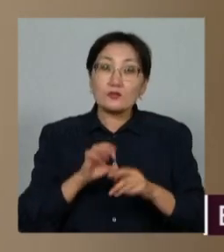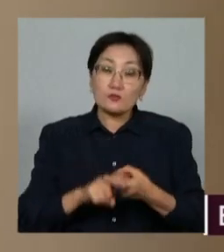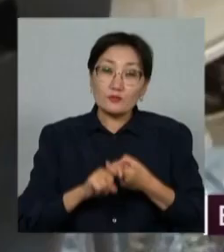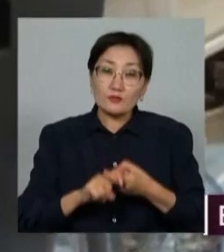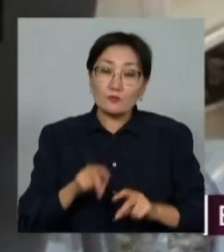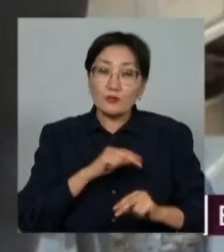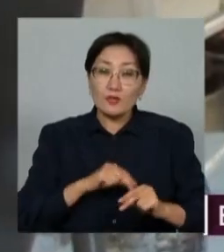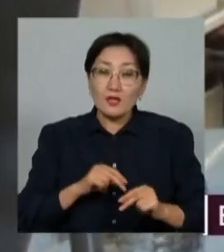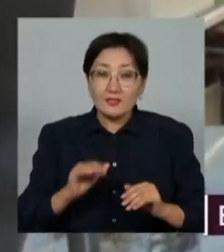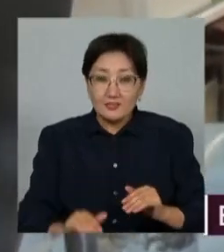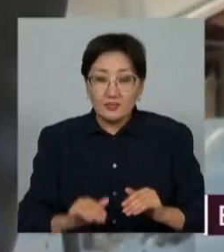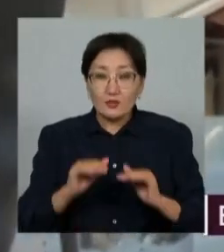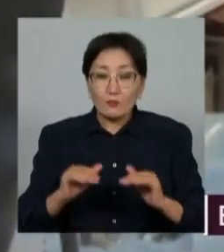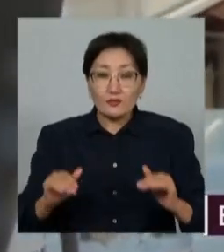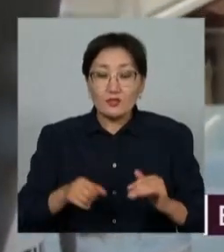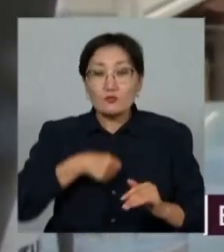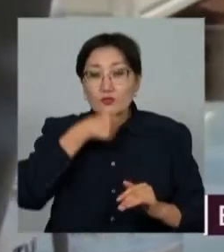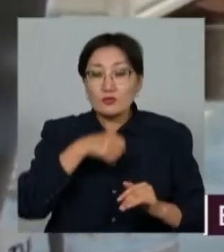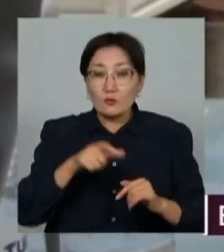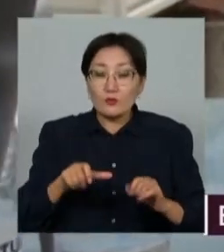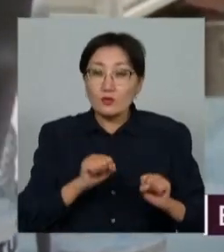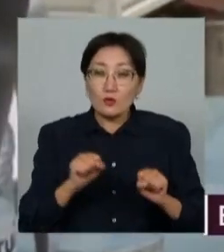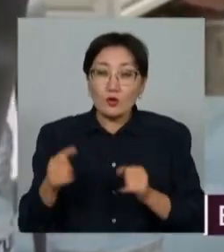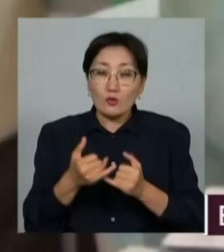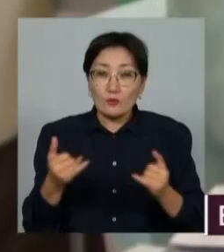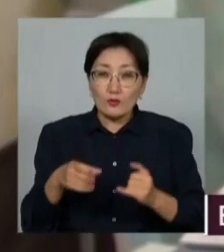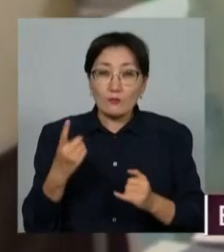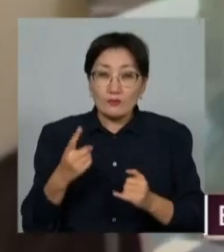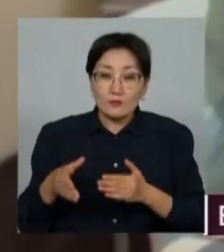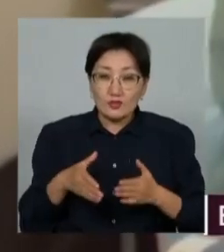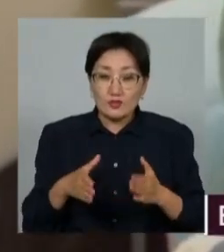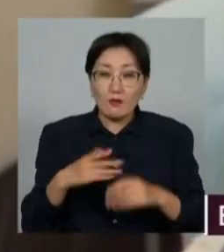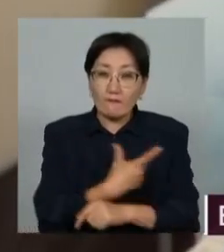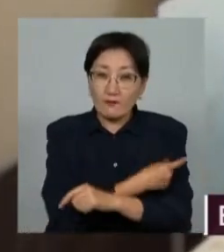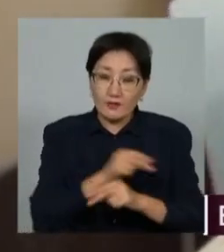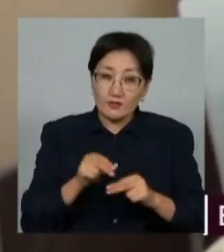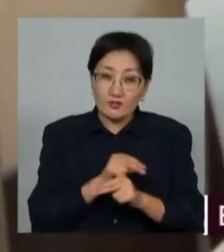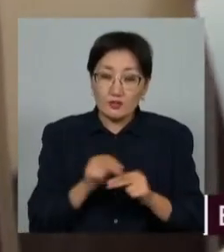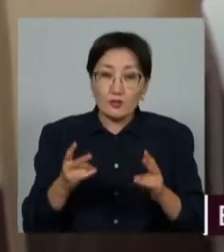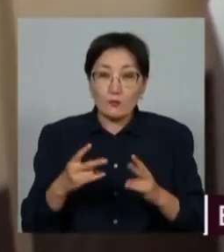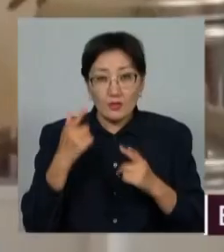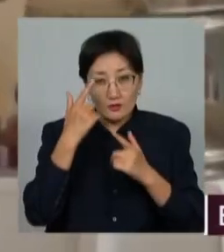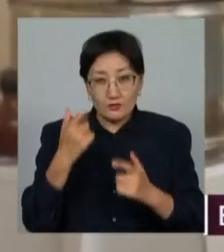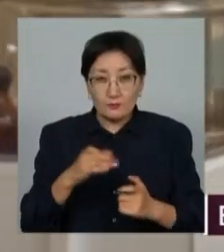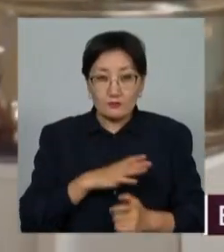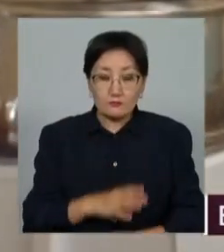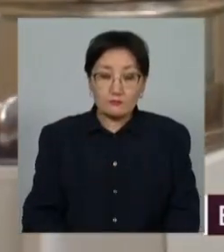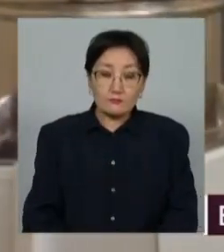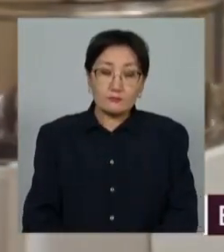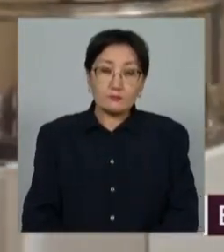дерттен еңбектеген баладан еңкейген қартты қорғап қалудың бірден бір жолы вакцина екенін елдің есіне тағы